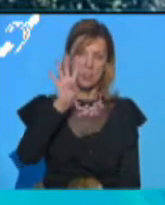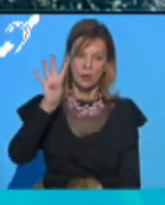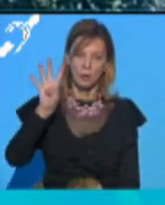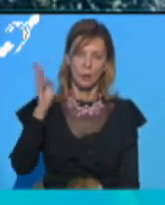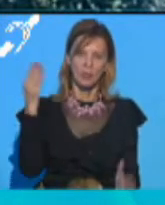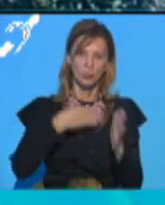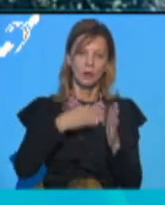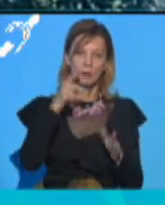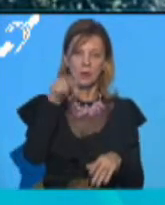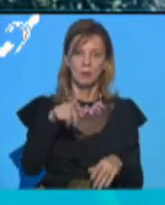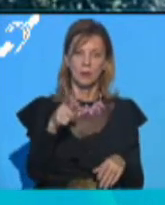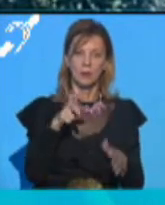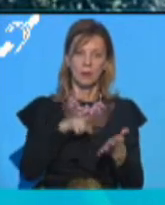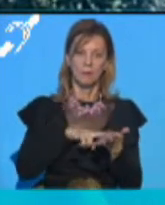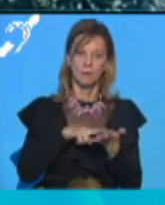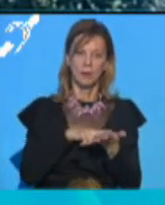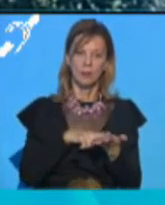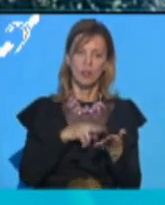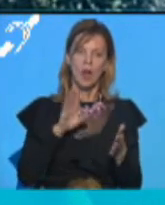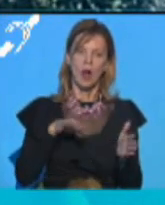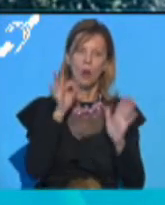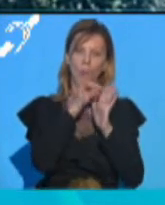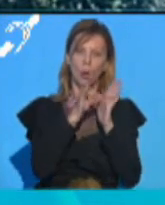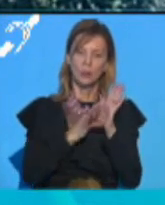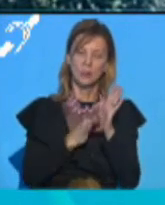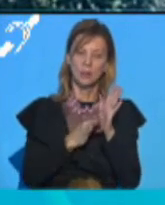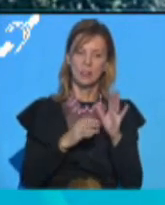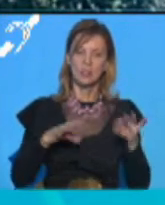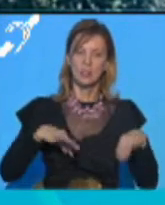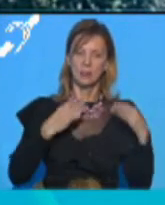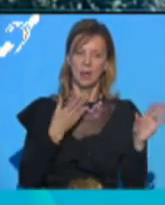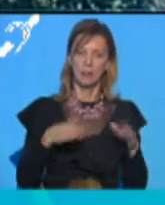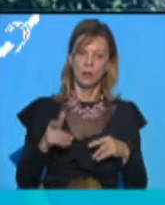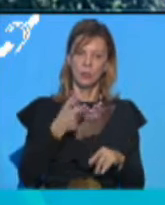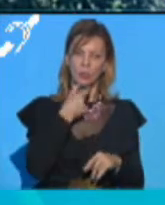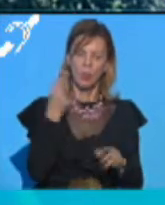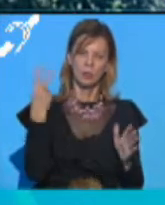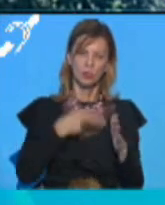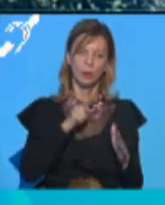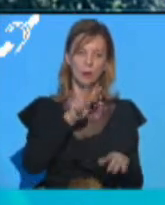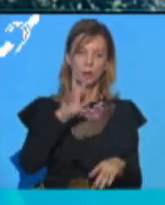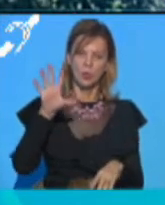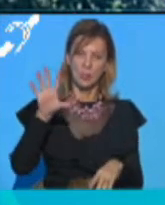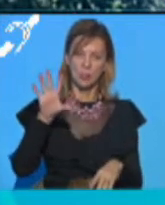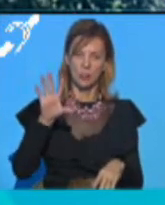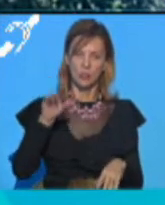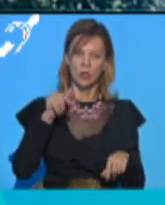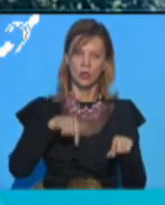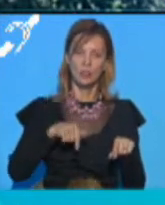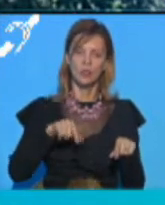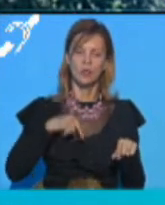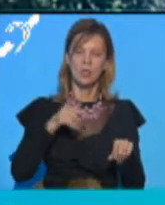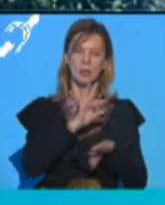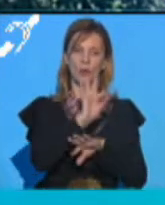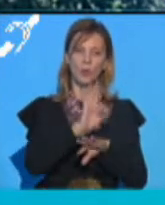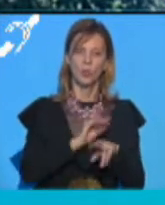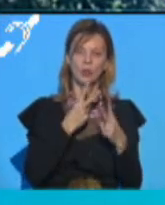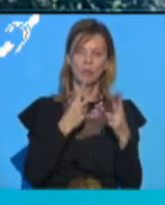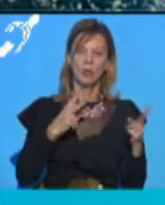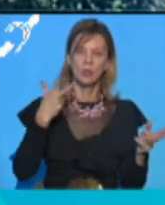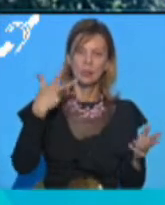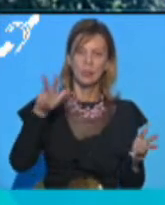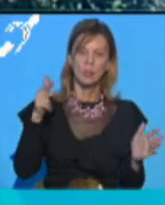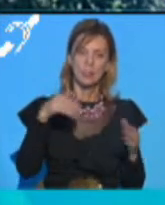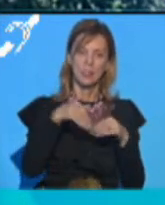54.000 de vulceni ar trebui să beneficieze de condiții decente de trai începând cu anul 2025, datorită unui proiect în valoare de 300